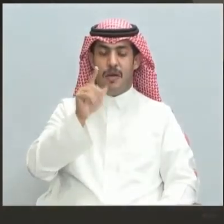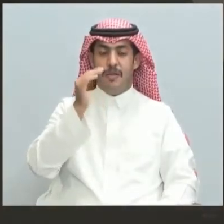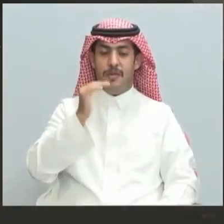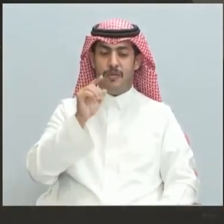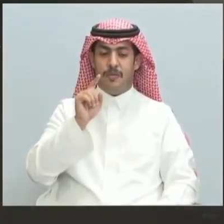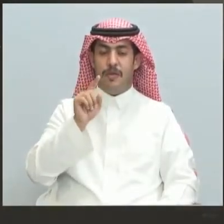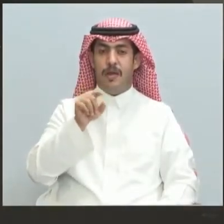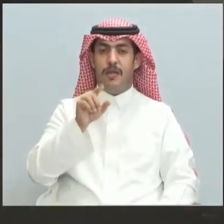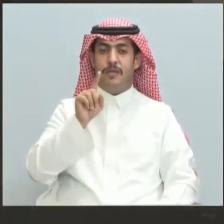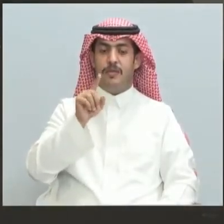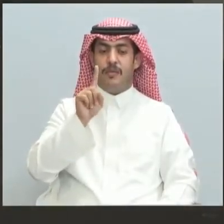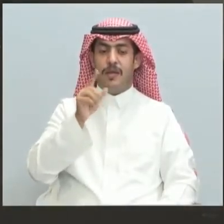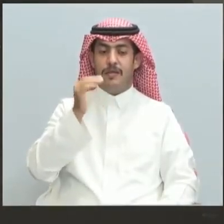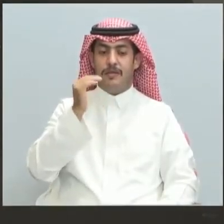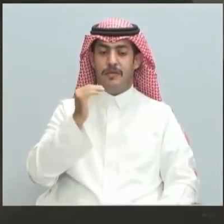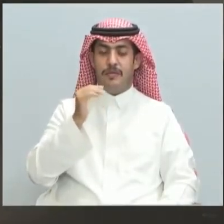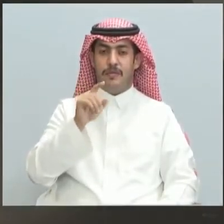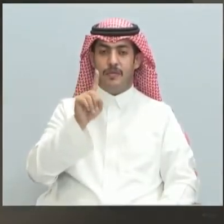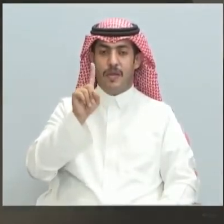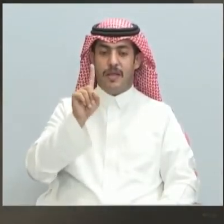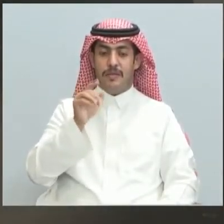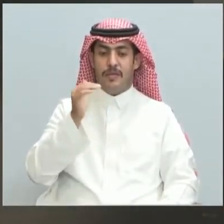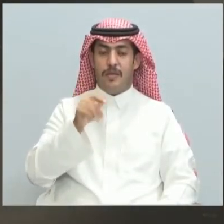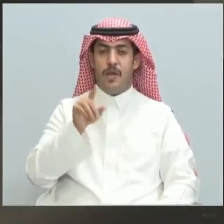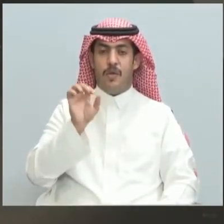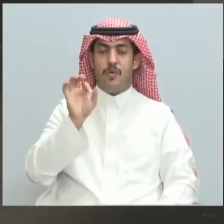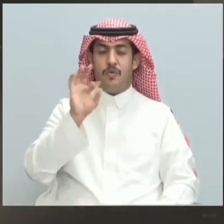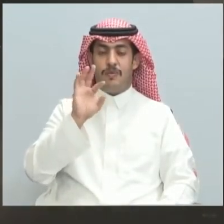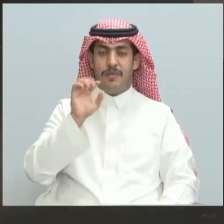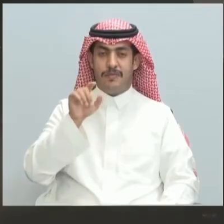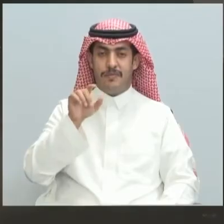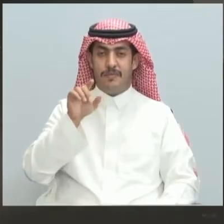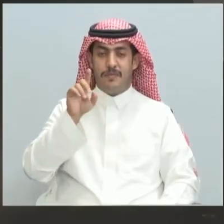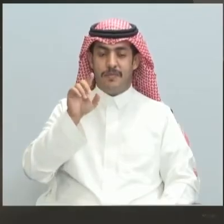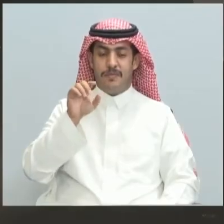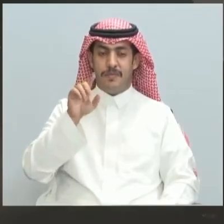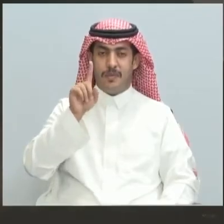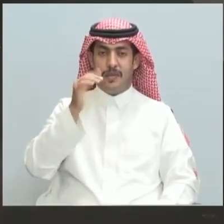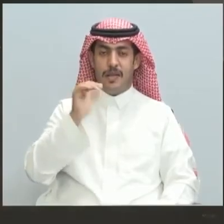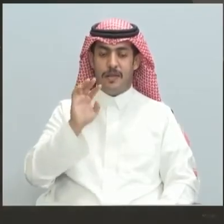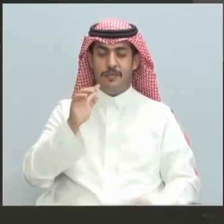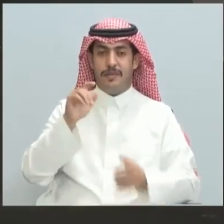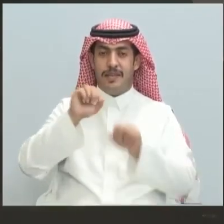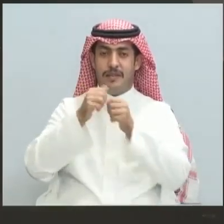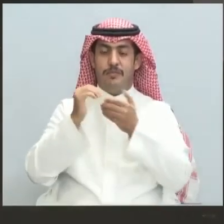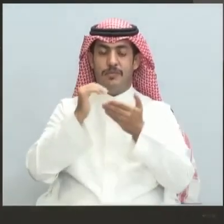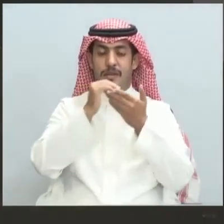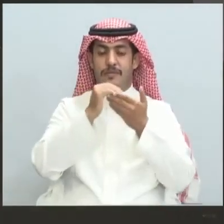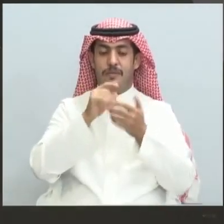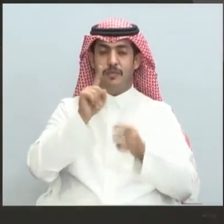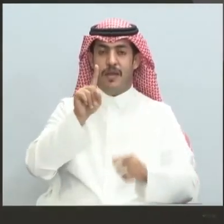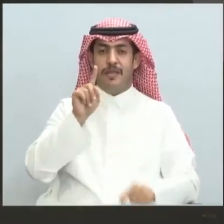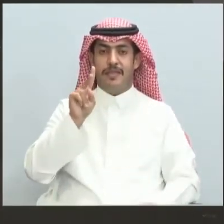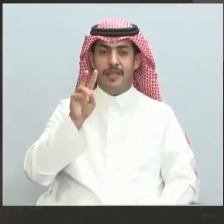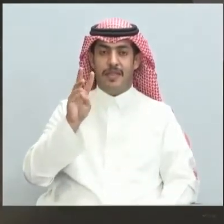هنا هذه الاربعه تمثل واحد وهنا ربع اذا واحد وربع اريد كسر مكافئ لها اذا واحد اثنين